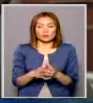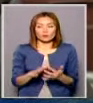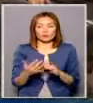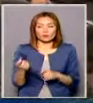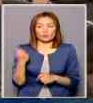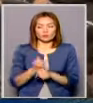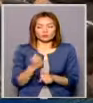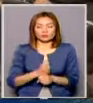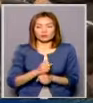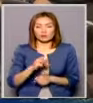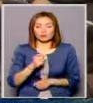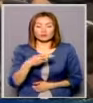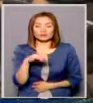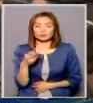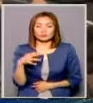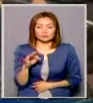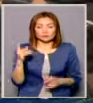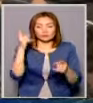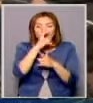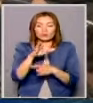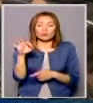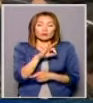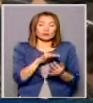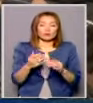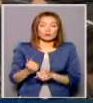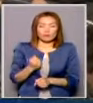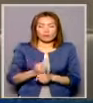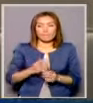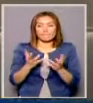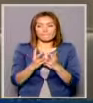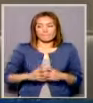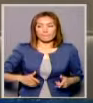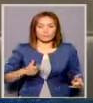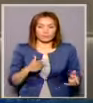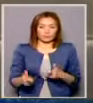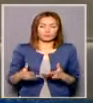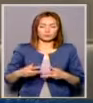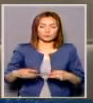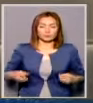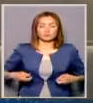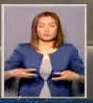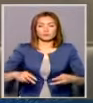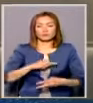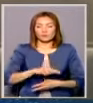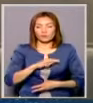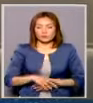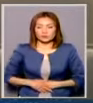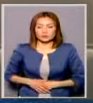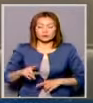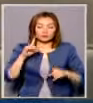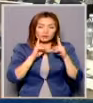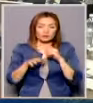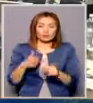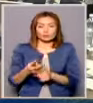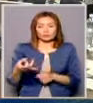сельского хозяйства Амангильда Саламат сообщил, что сельскохозяйственная техника готова к весенним посевным работам. На заседании